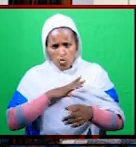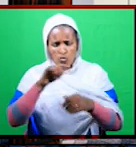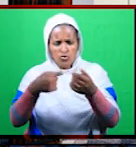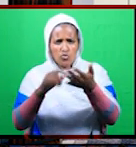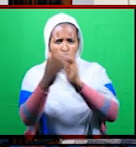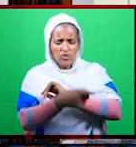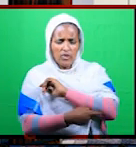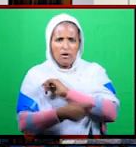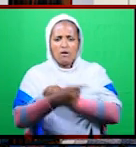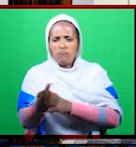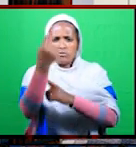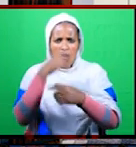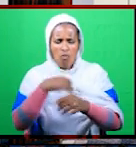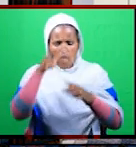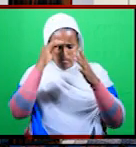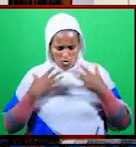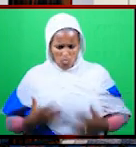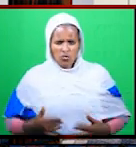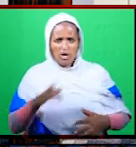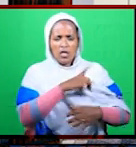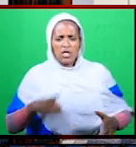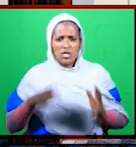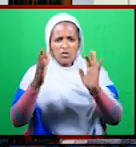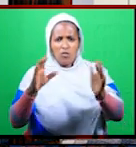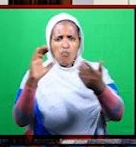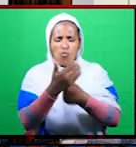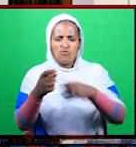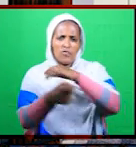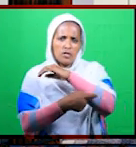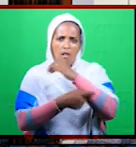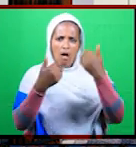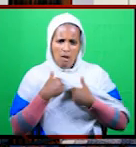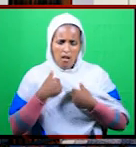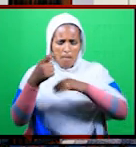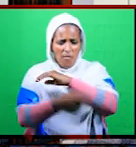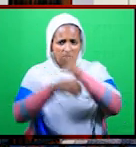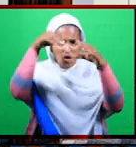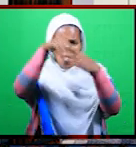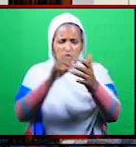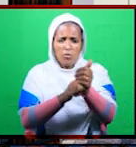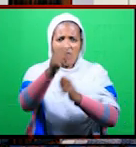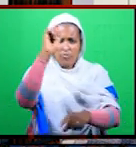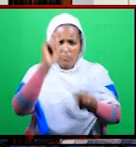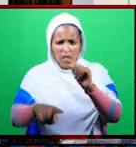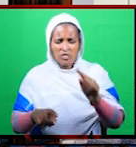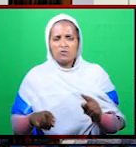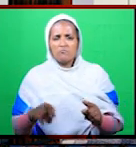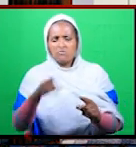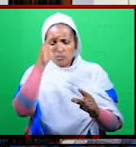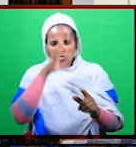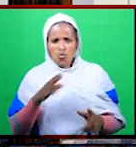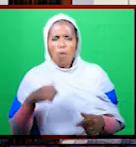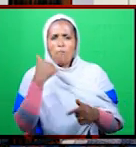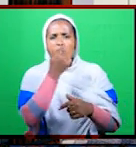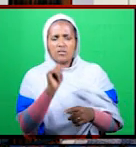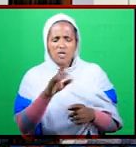ሰው ስለሆነችም ልትፈተን ትችላለች። ሰው በሰውነቱም ይፈተናል፣ በክርስቲያንነቱም ይፈተናል። በፈተና ውስጥ ማለፍ የማይችል ሰብአዊ